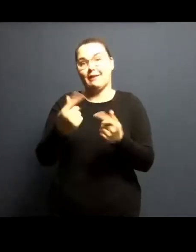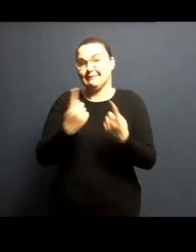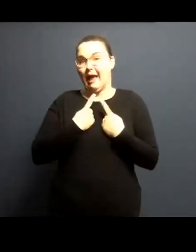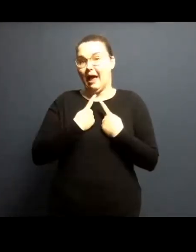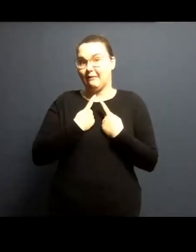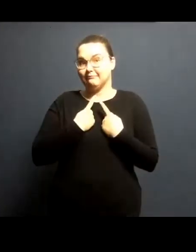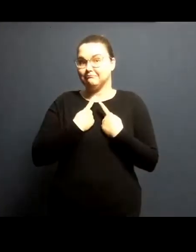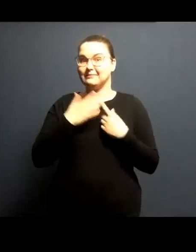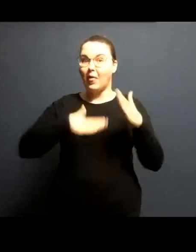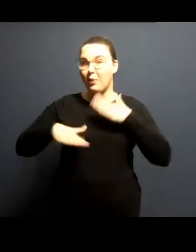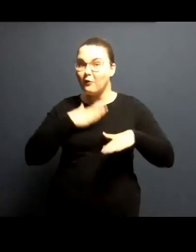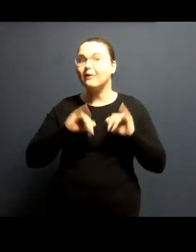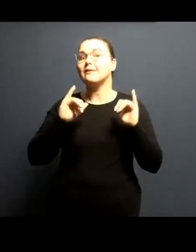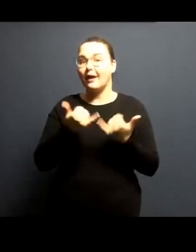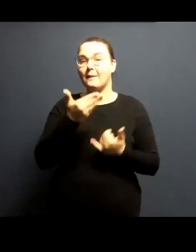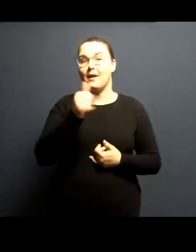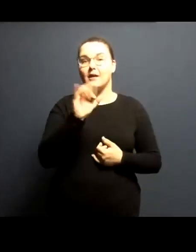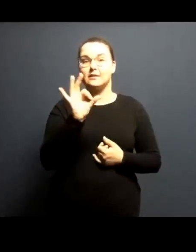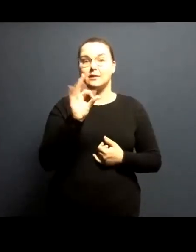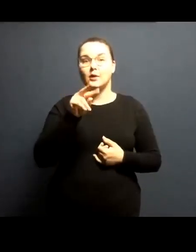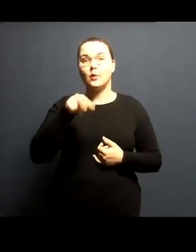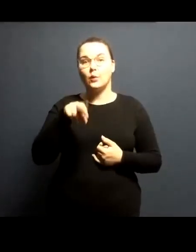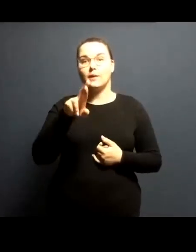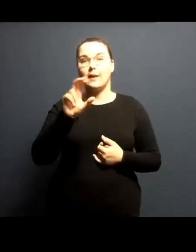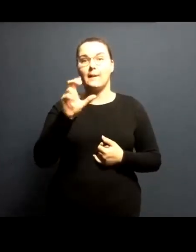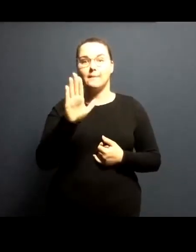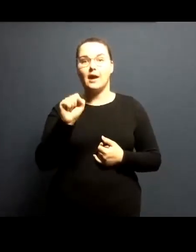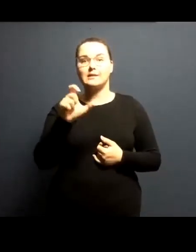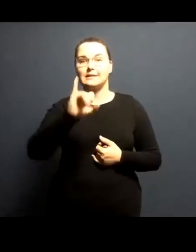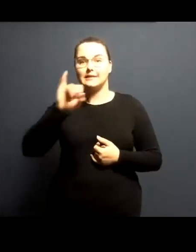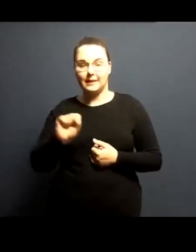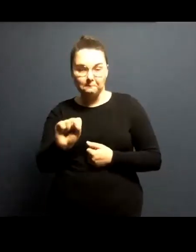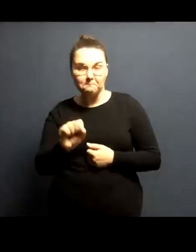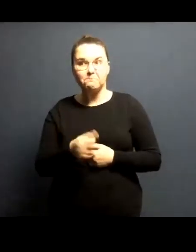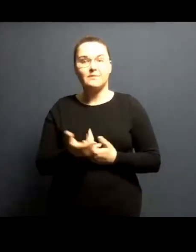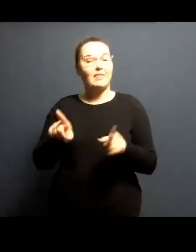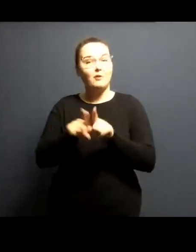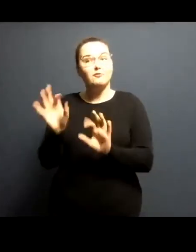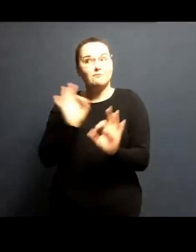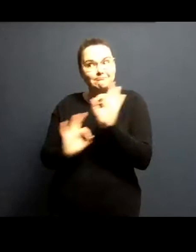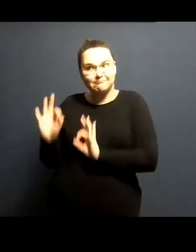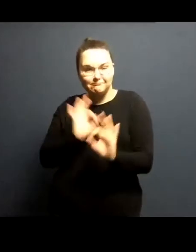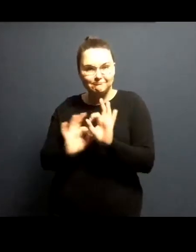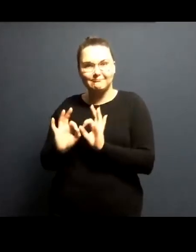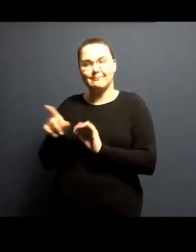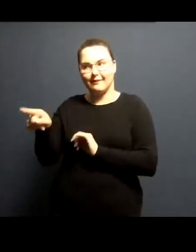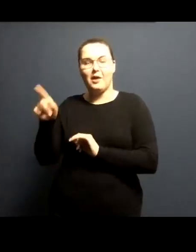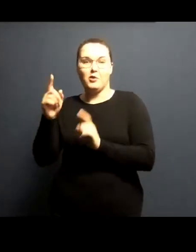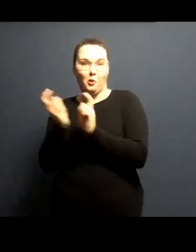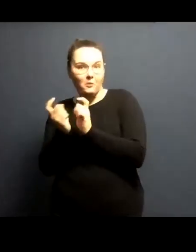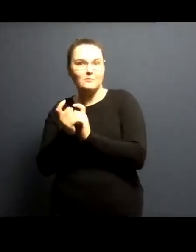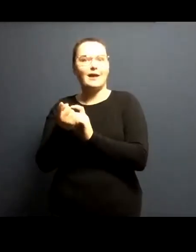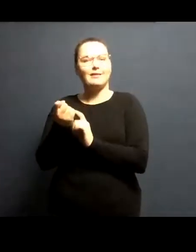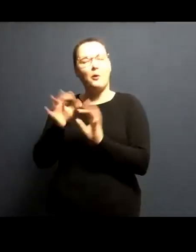generalnie to flirtowanie ma przypominać flirtowanie młodych dziewcząt, młodych kobiet, ponieważ jak twierdzi autorka, ten apetyt